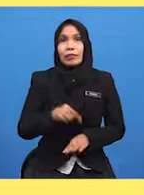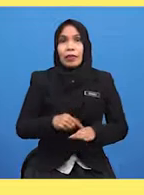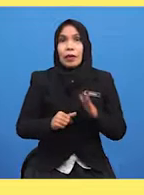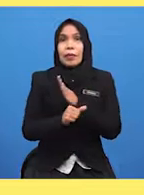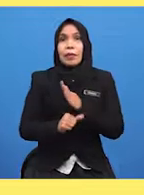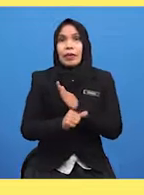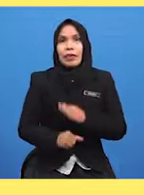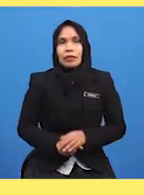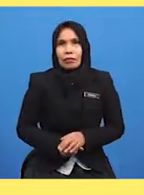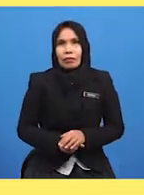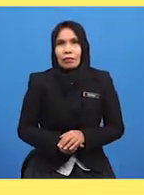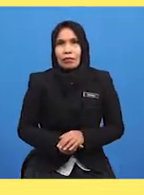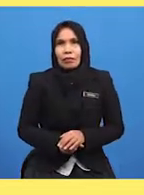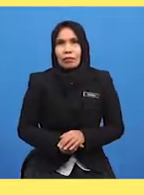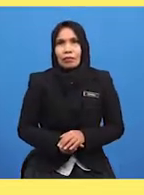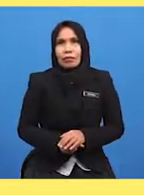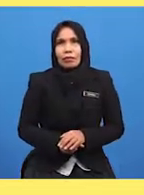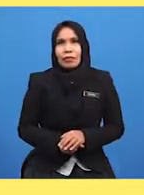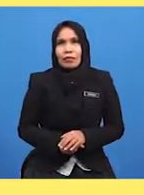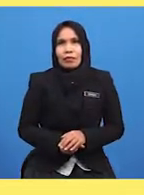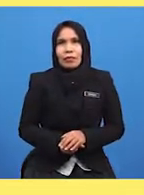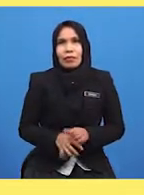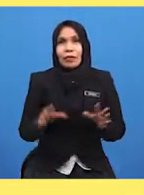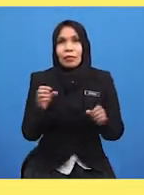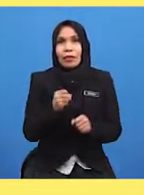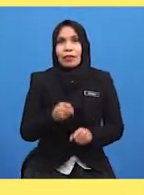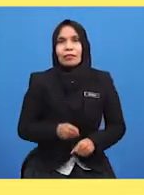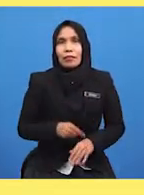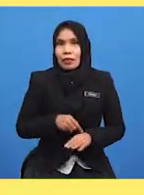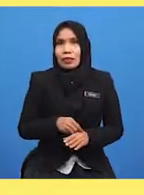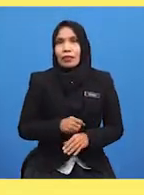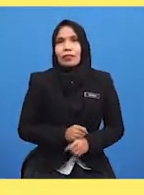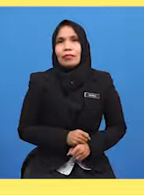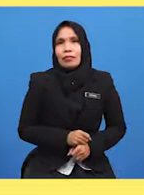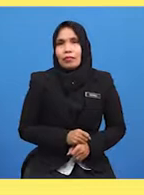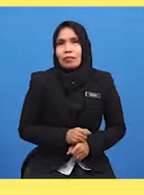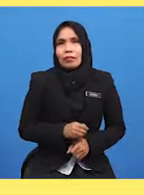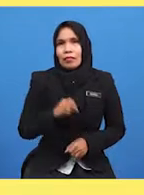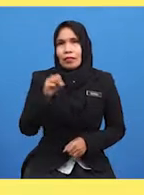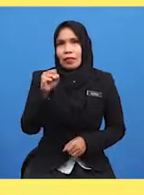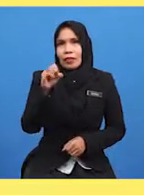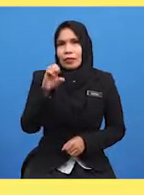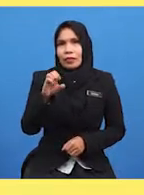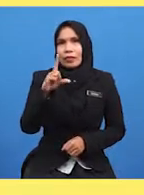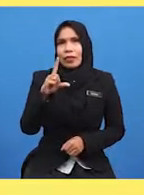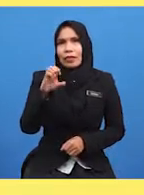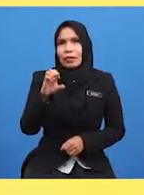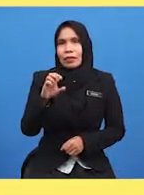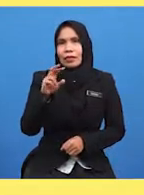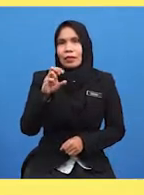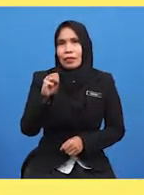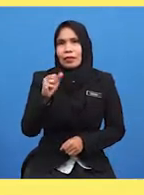mana oleh itu murid-murid perlu menjawab soalan ini dengan menguraikan cara atau strategi yang digunakan